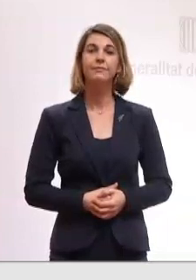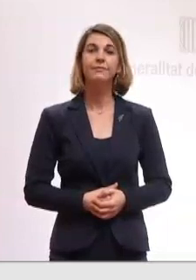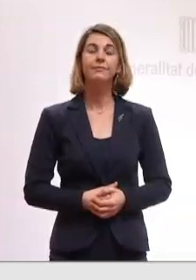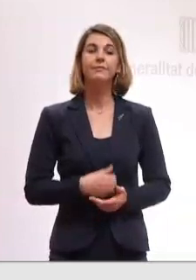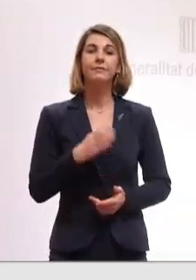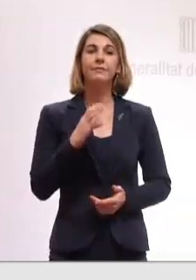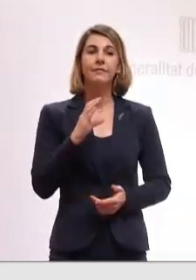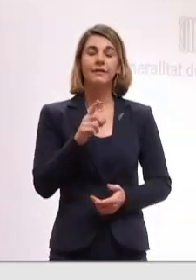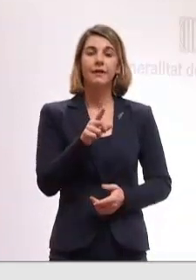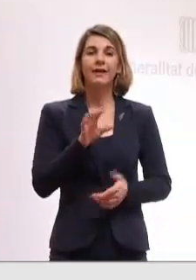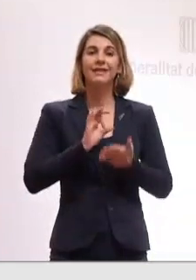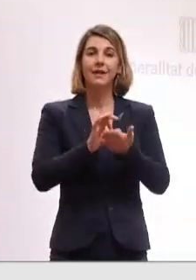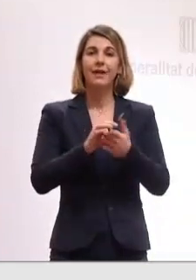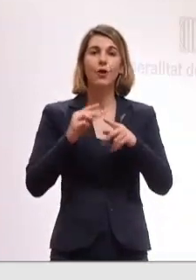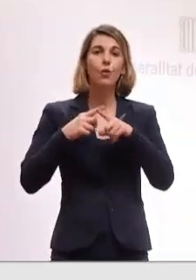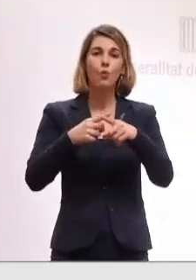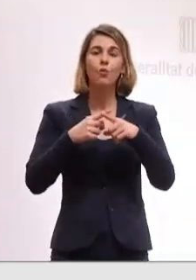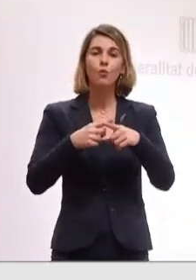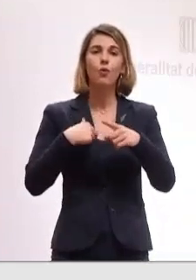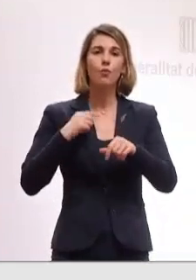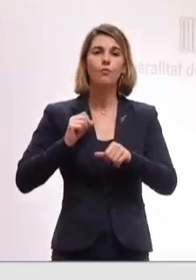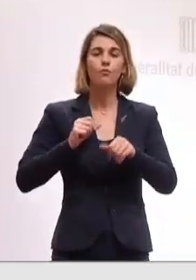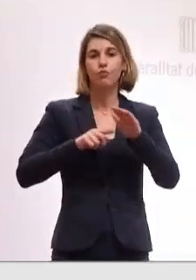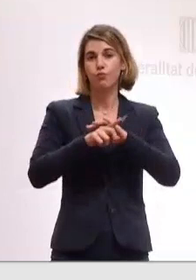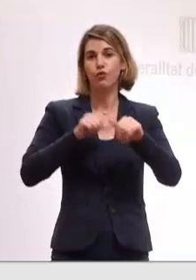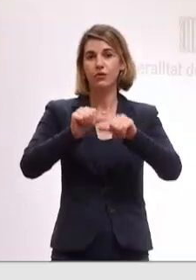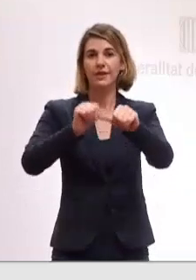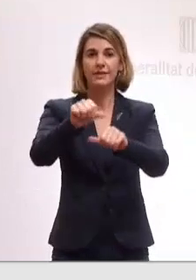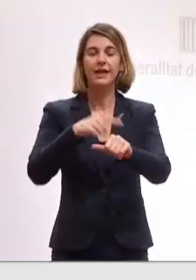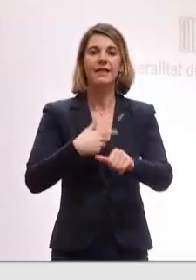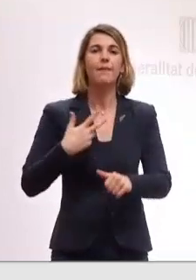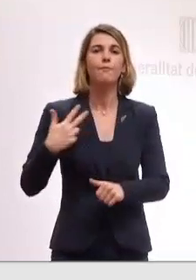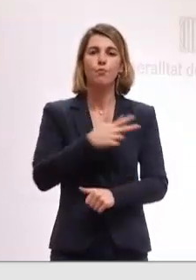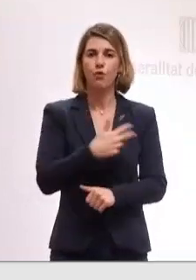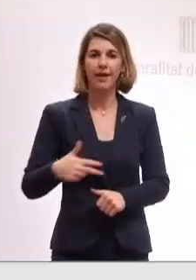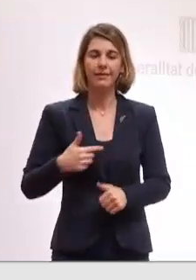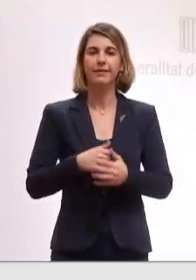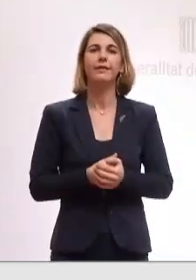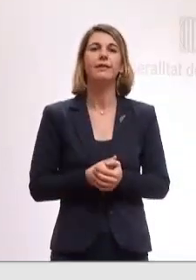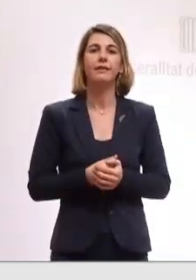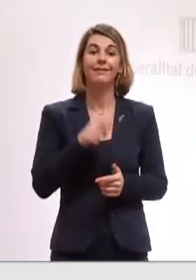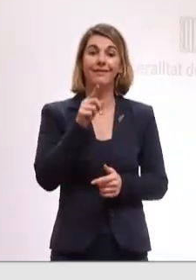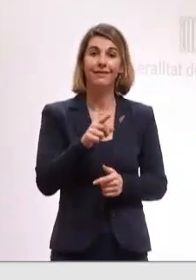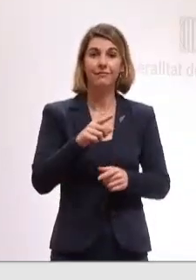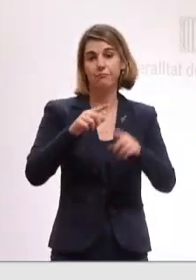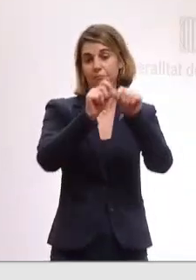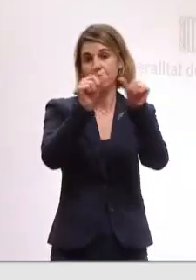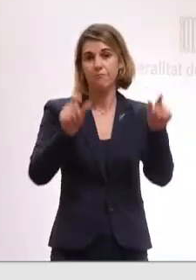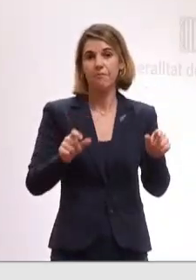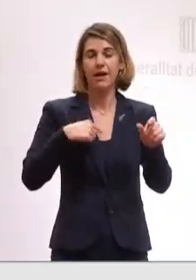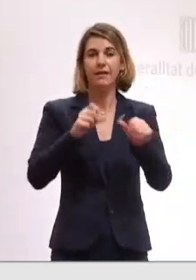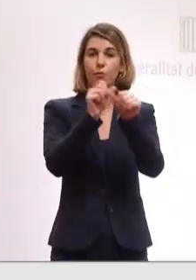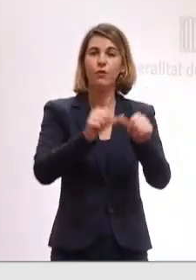C. El Servei Comú Processal d'Execució del Partit Judicial de Mollet del Vallès. En el marc del procés d'implantació del nou